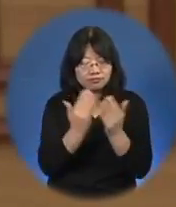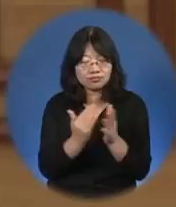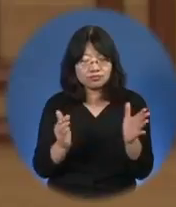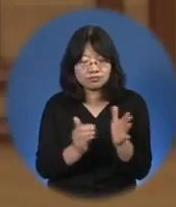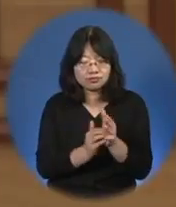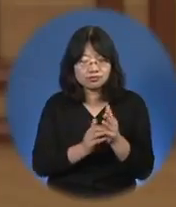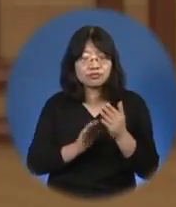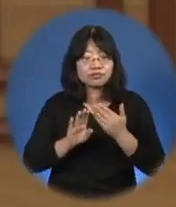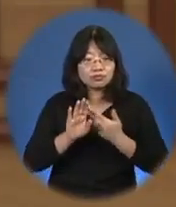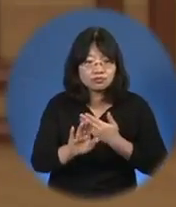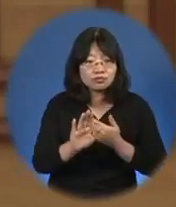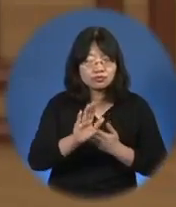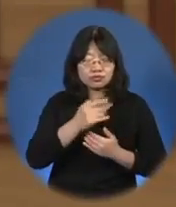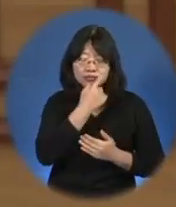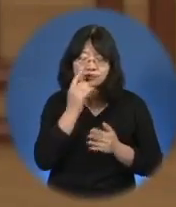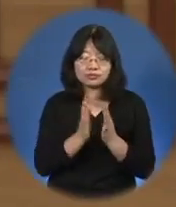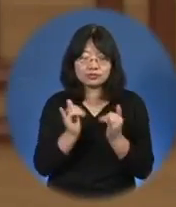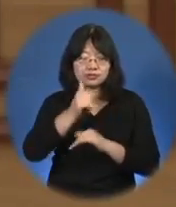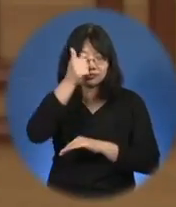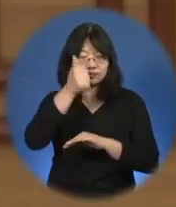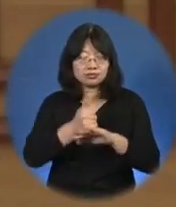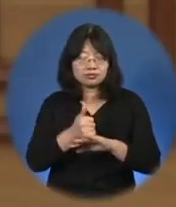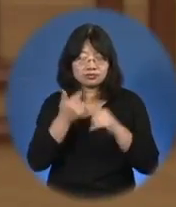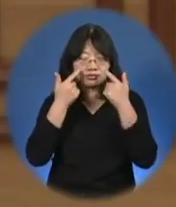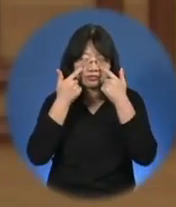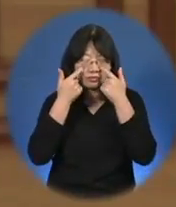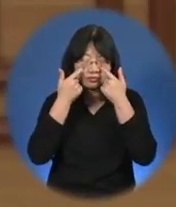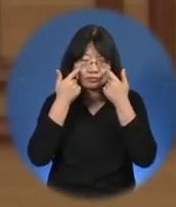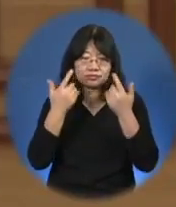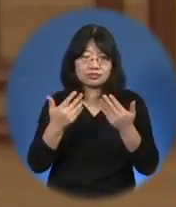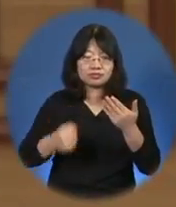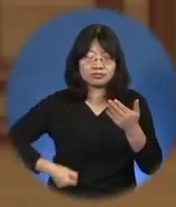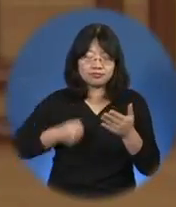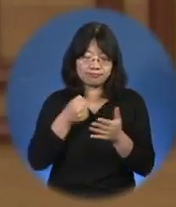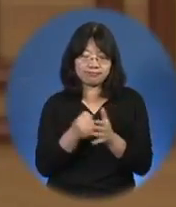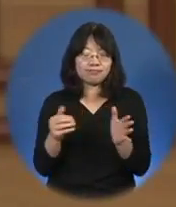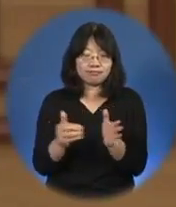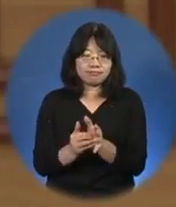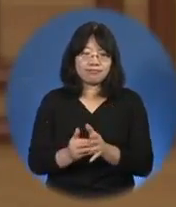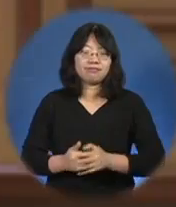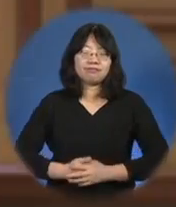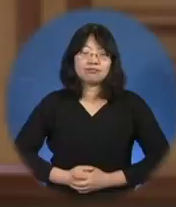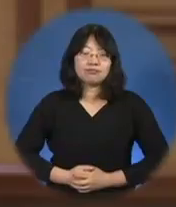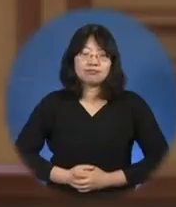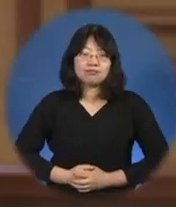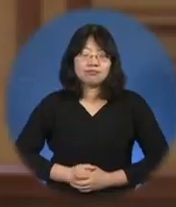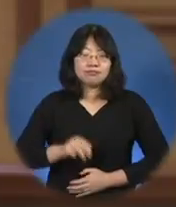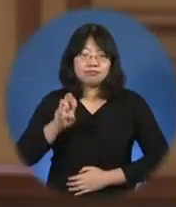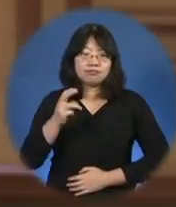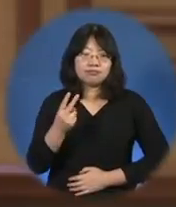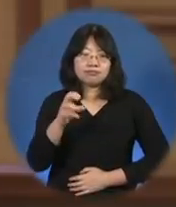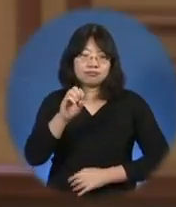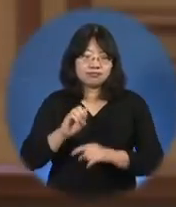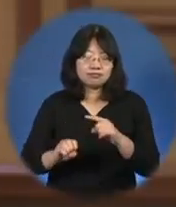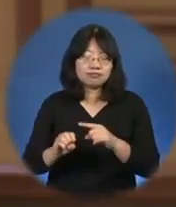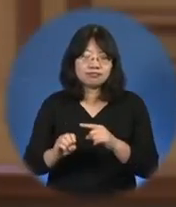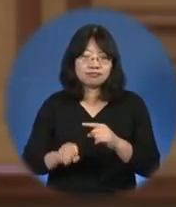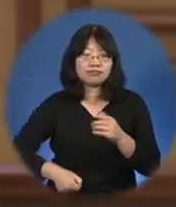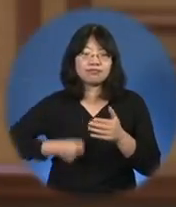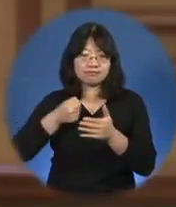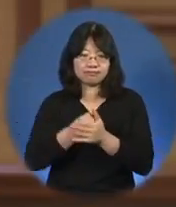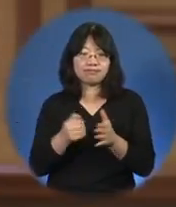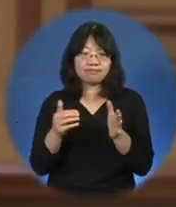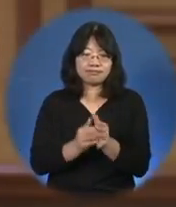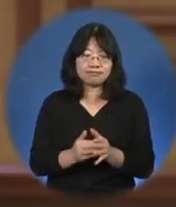이후에 본인들의 최종적인 확정적 의견을 가지고 결정을 하신 거네. 그렇습니다. 한 32% 가량은 결정을 하신